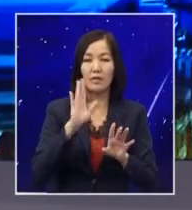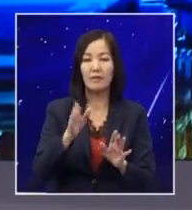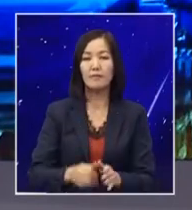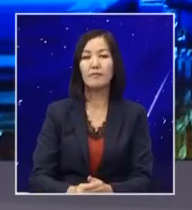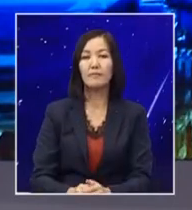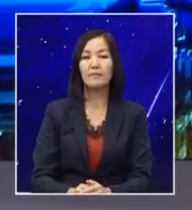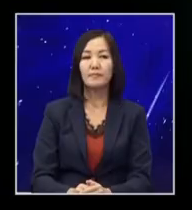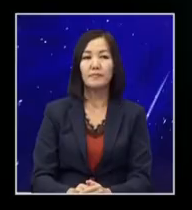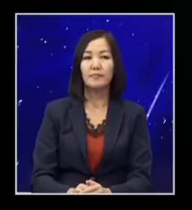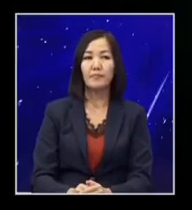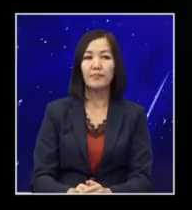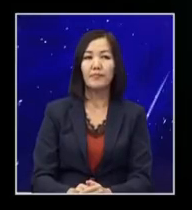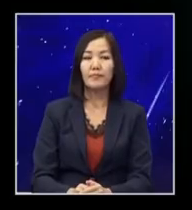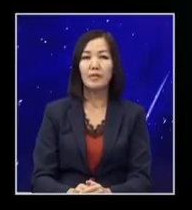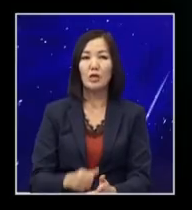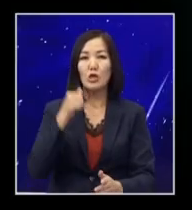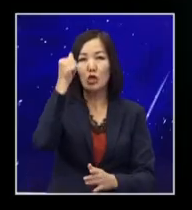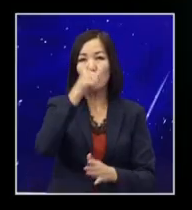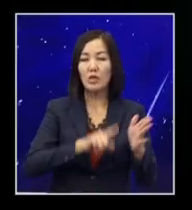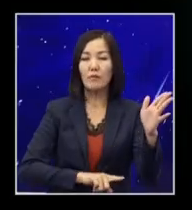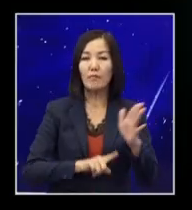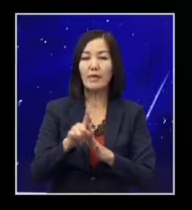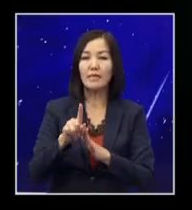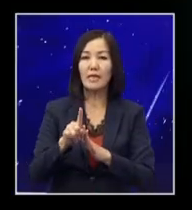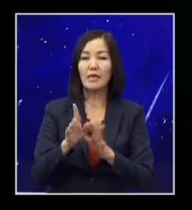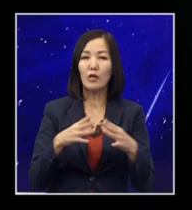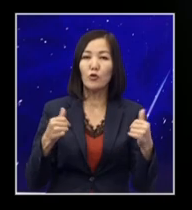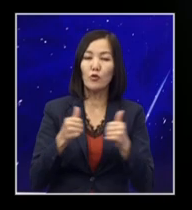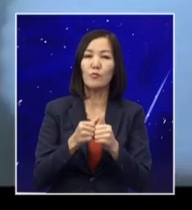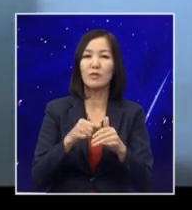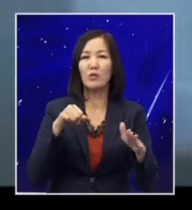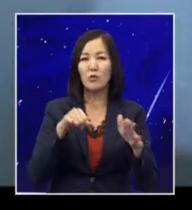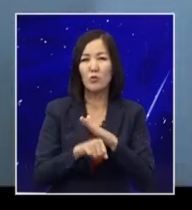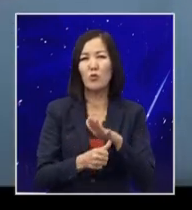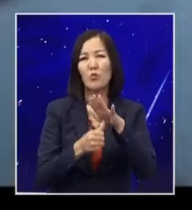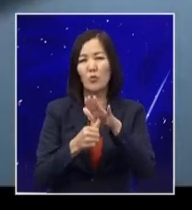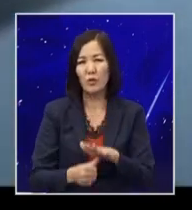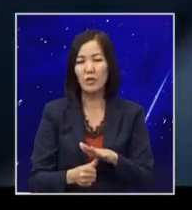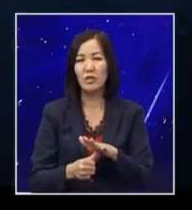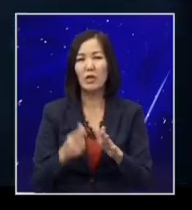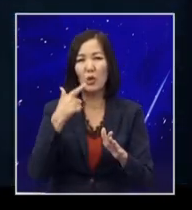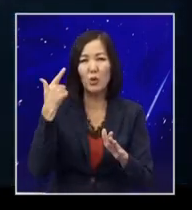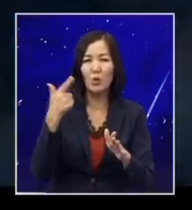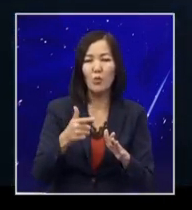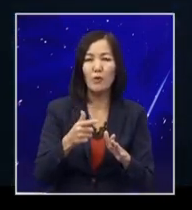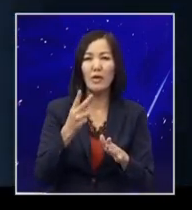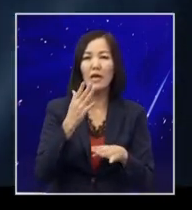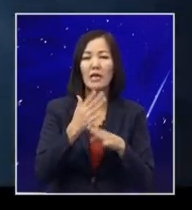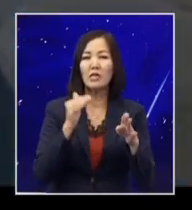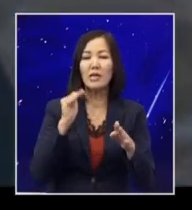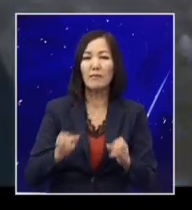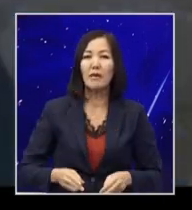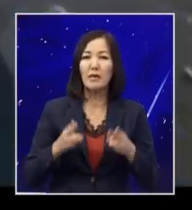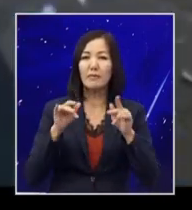айтады. Жыл басынан тұрмыстық зорлық-зомбылыққа қатысты 130 мыңға жуық өтініш түскен, оның 2,5 мыңына қылмыстық